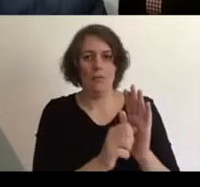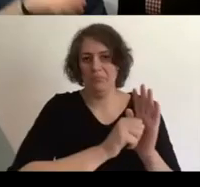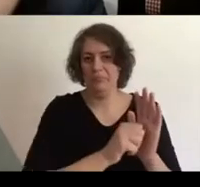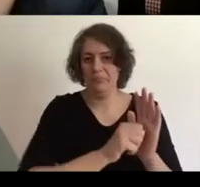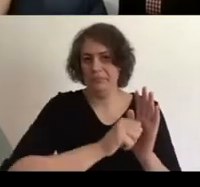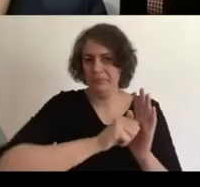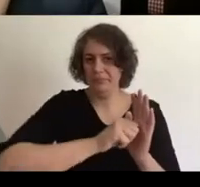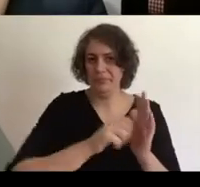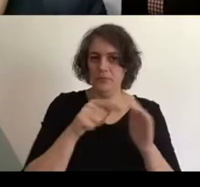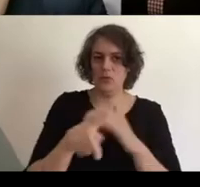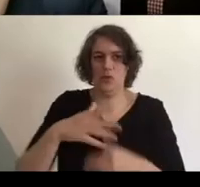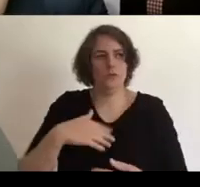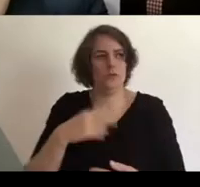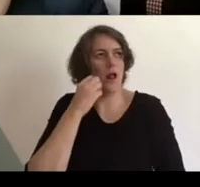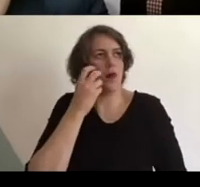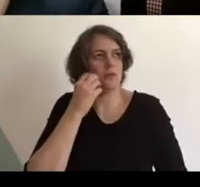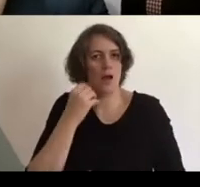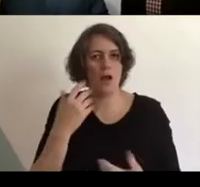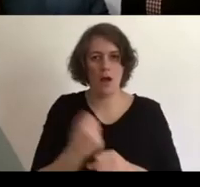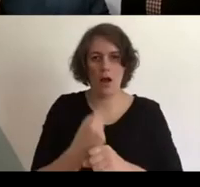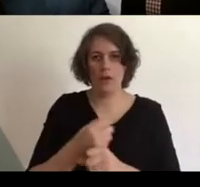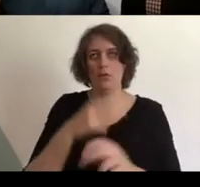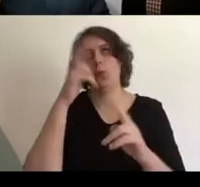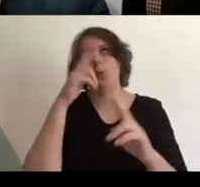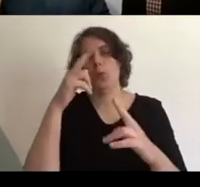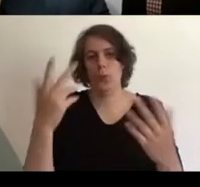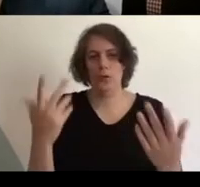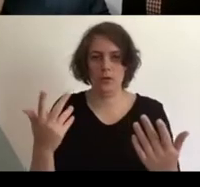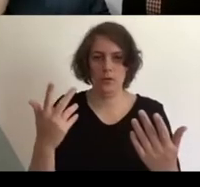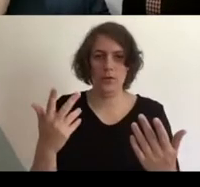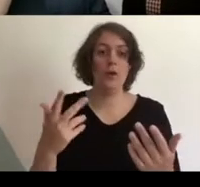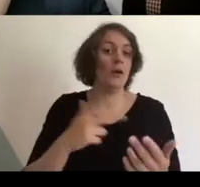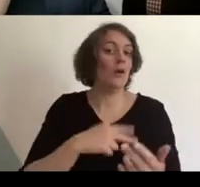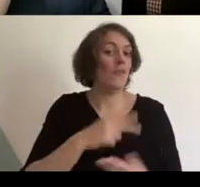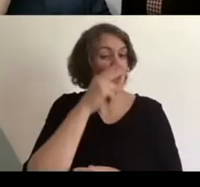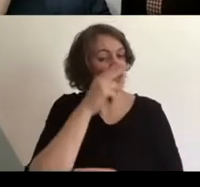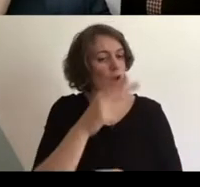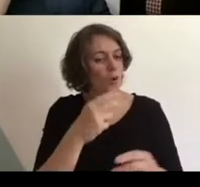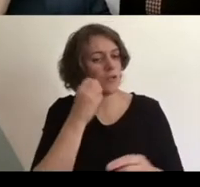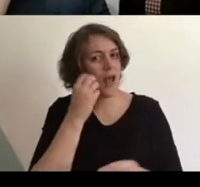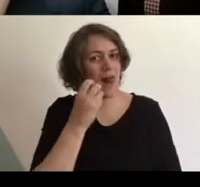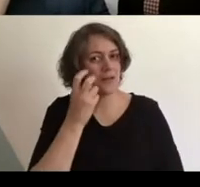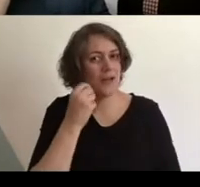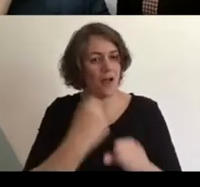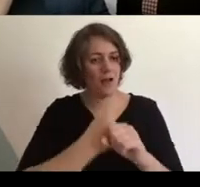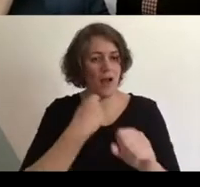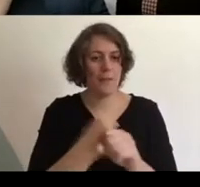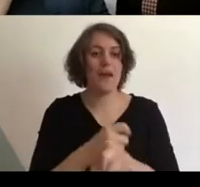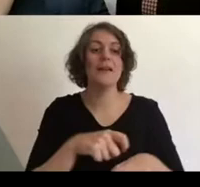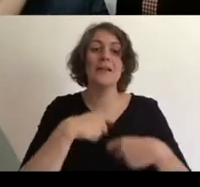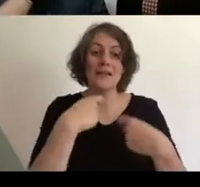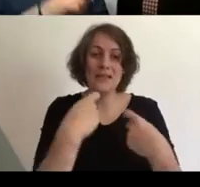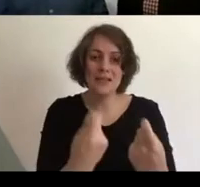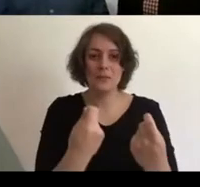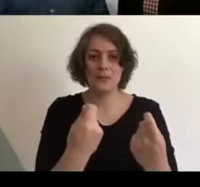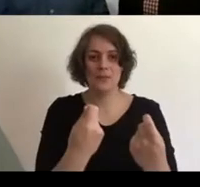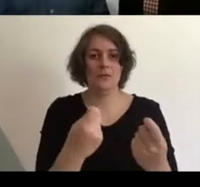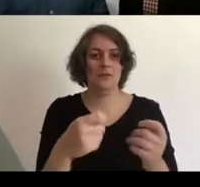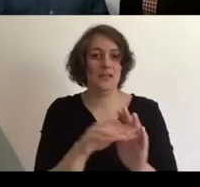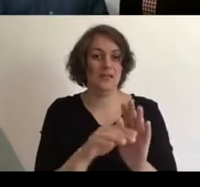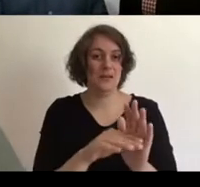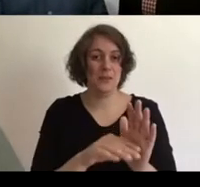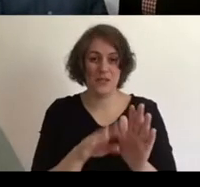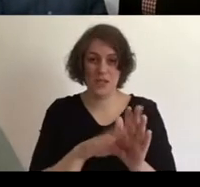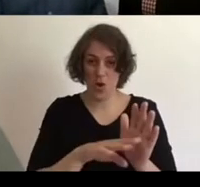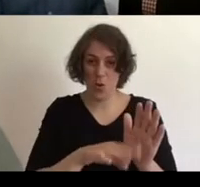auch so, dass es keine Diskriminierung gibt aufgrund bestimmter Merkmale, die zum Beispiel auch in dem